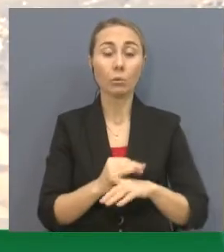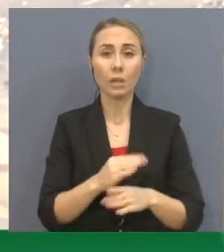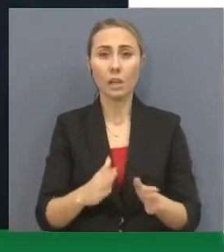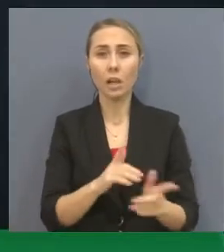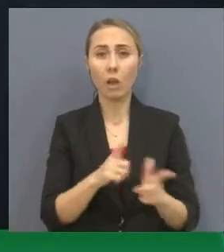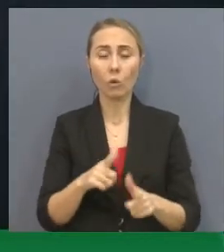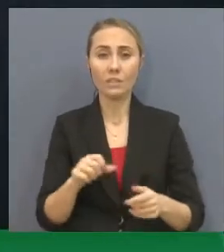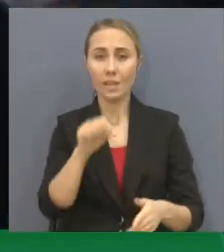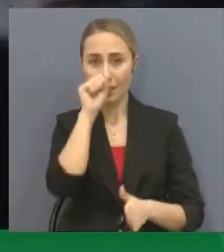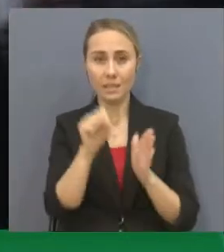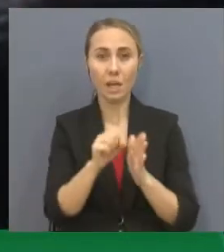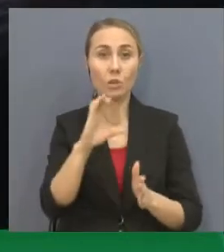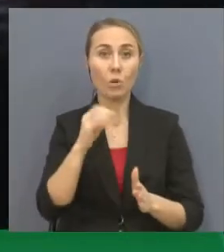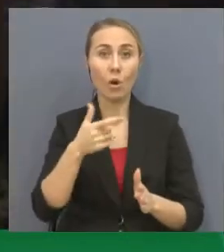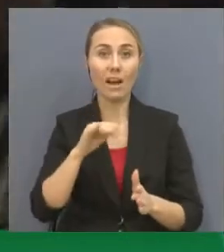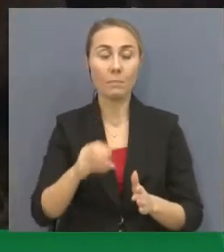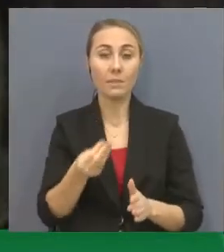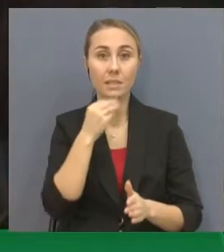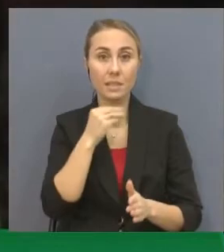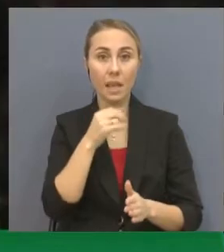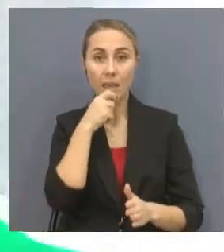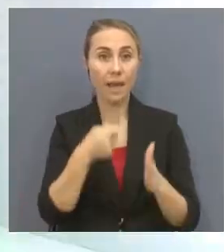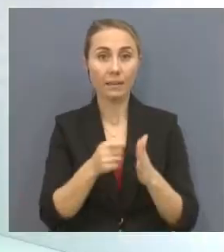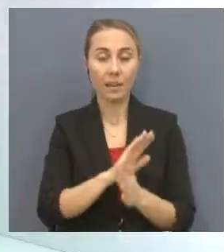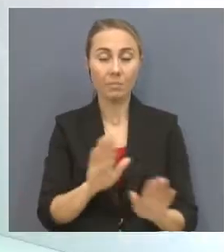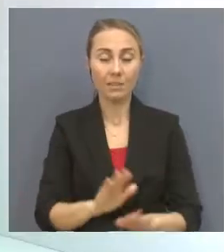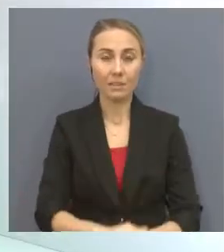к зиме соком съесть не откормить